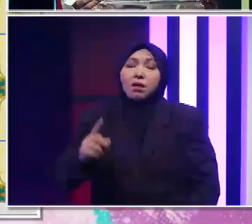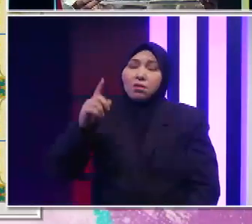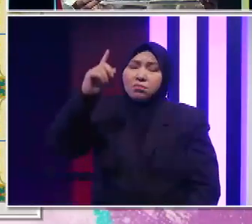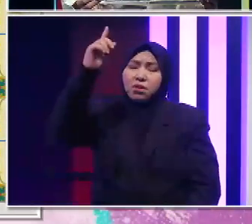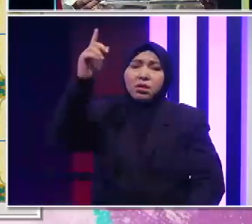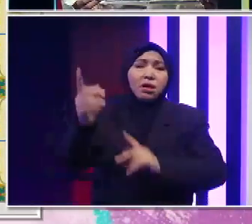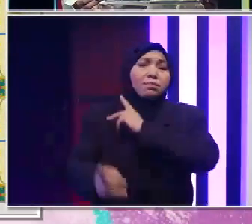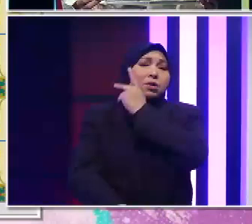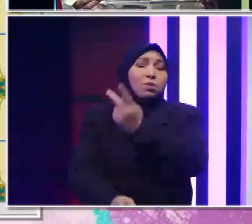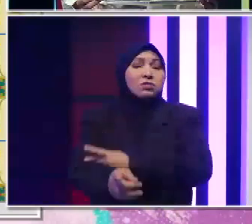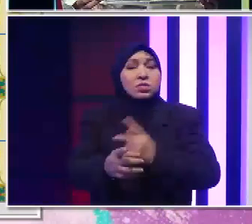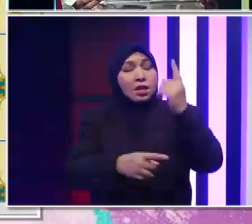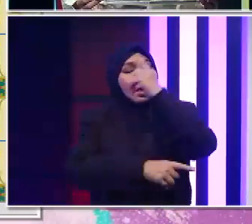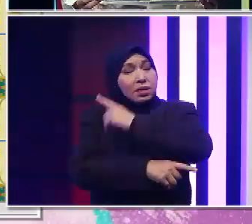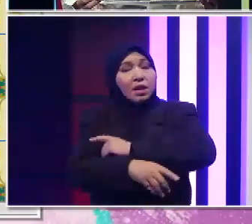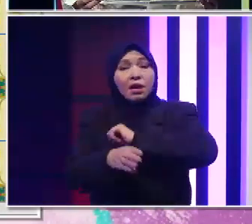Malikiyaumiddin